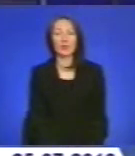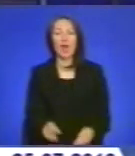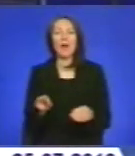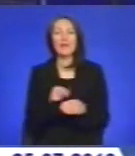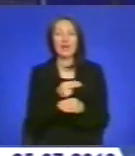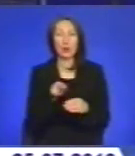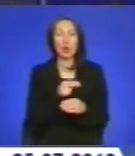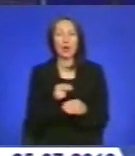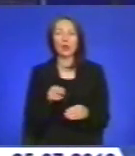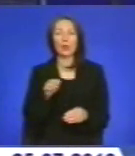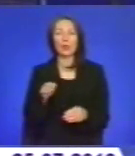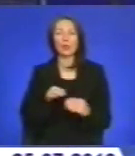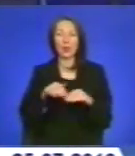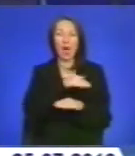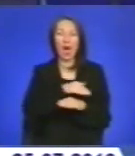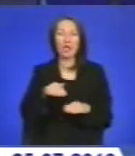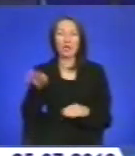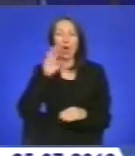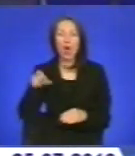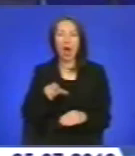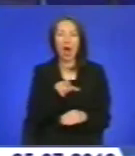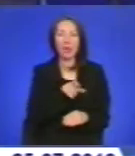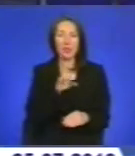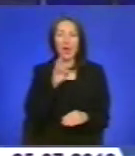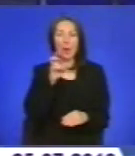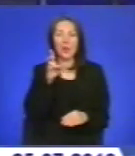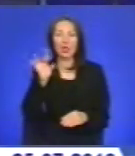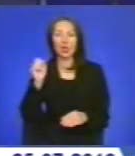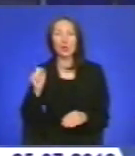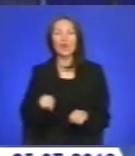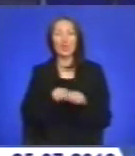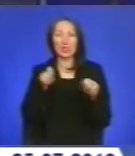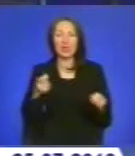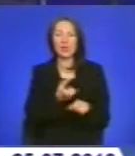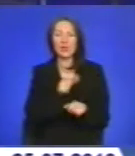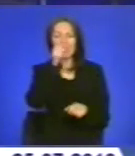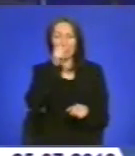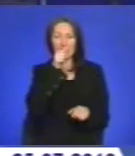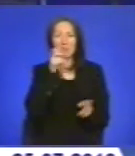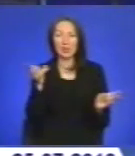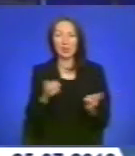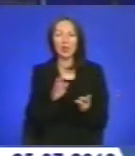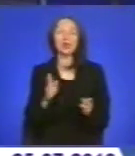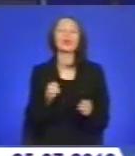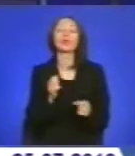Відремонтовану набережну у Тернополі нарешті відкриють. Більше місяця знадобилося, щоб освоїти